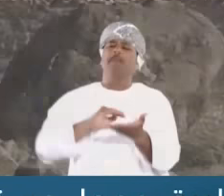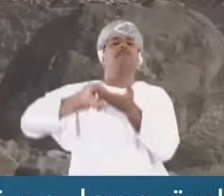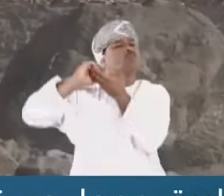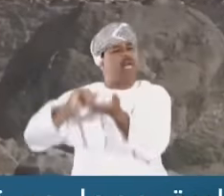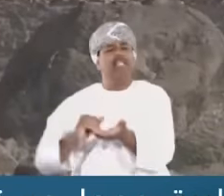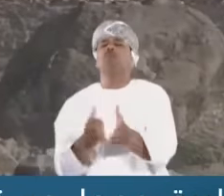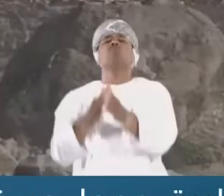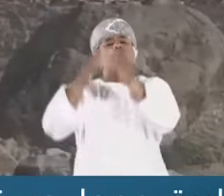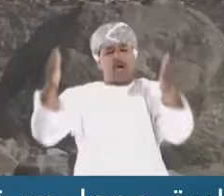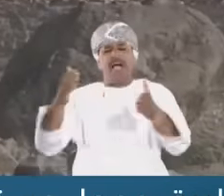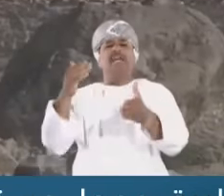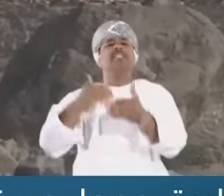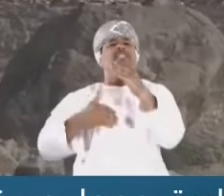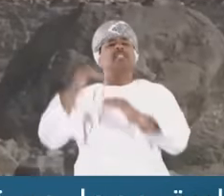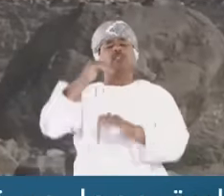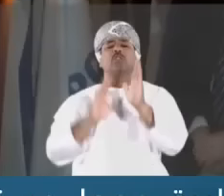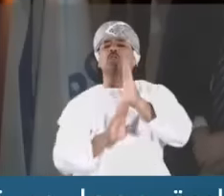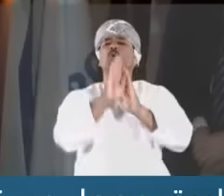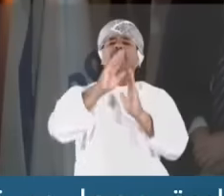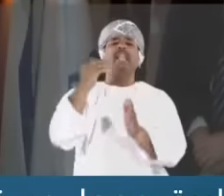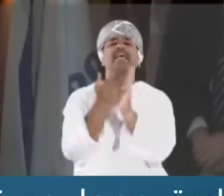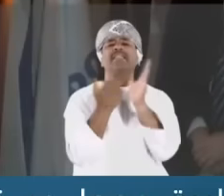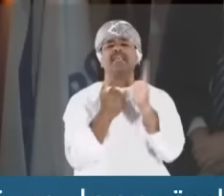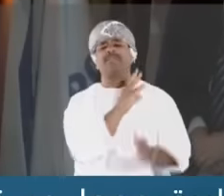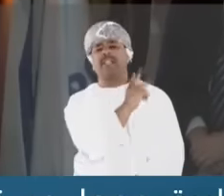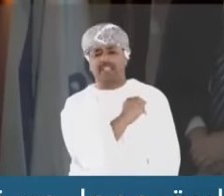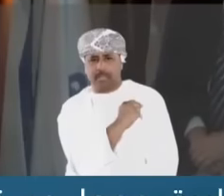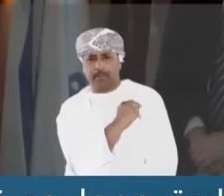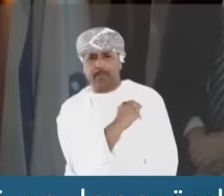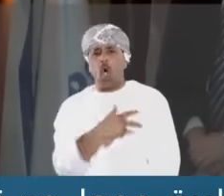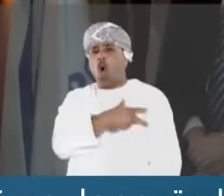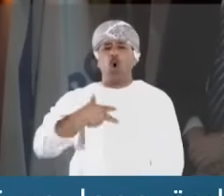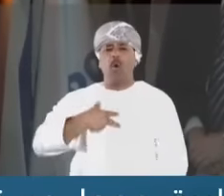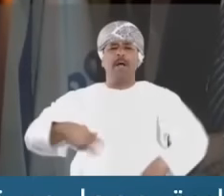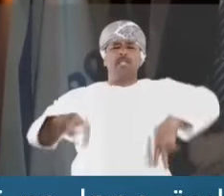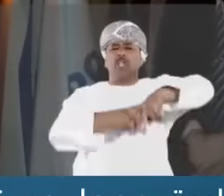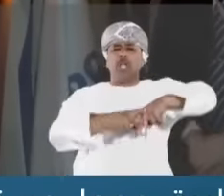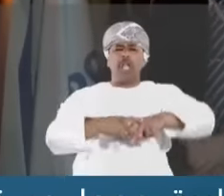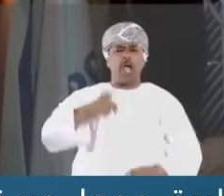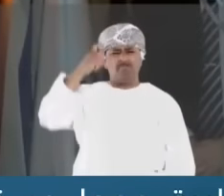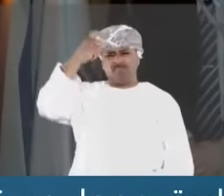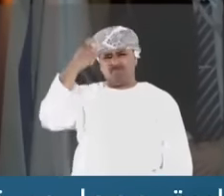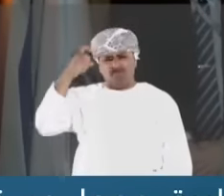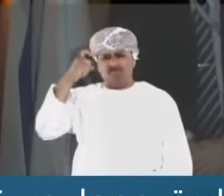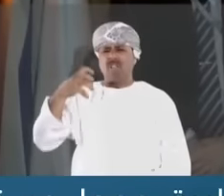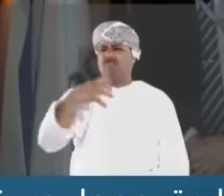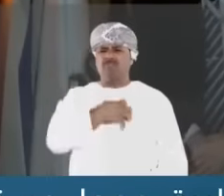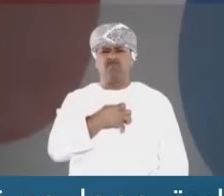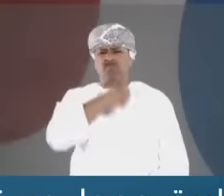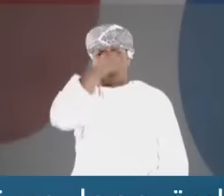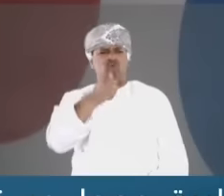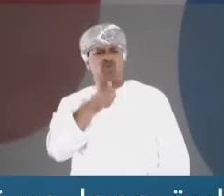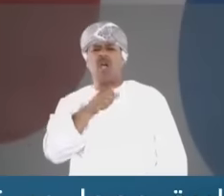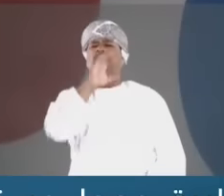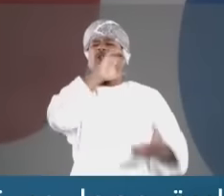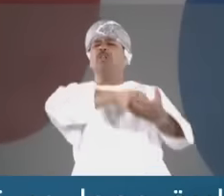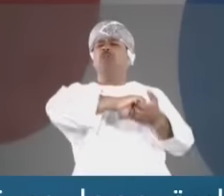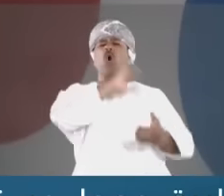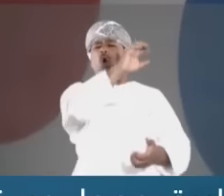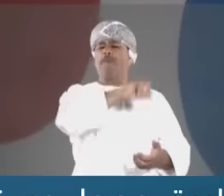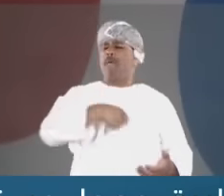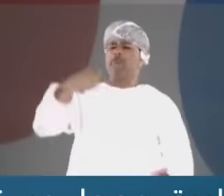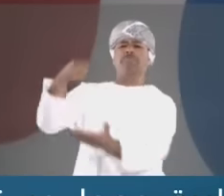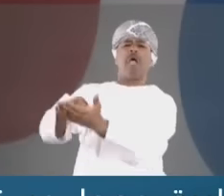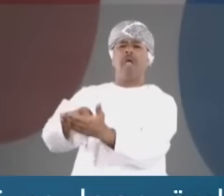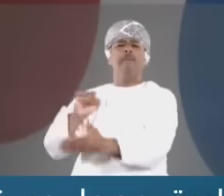أوسع لتطوير الاقتصاد الفلسطيني. الحكومة الإسرائيلية وصفت ما قام به الاتحاد الأوروبي من تمويل